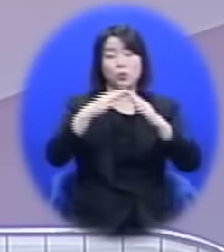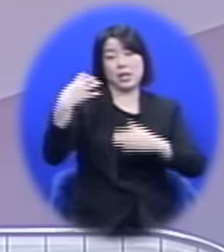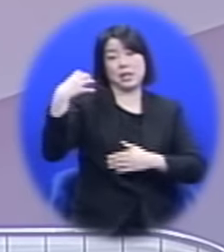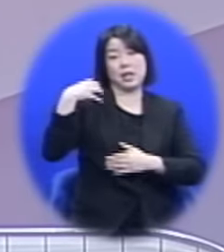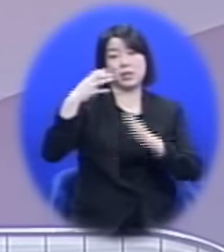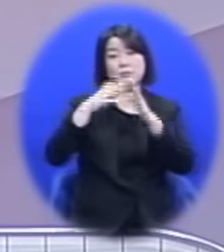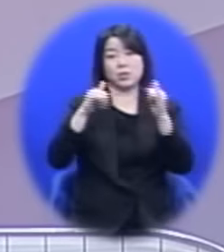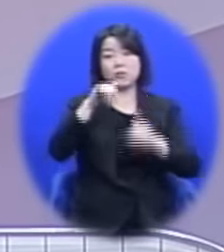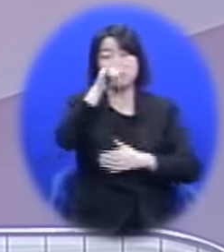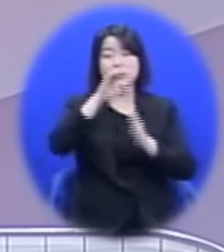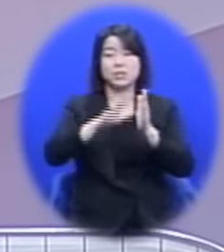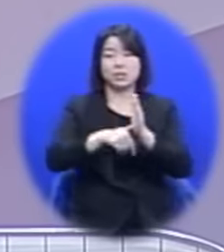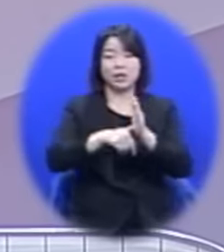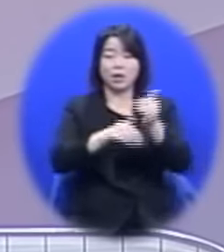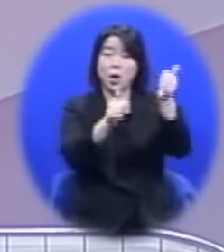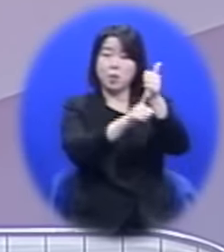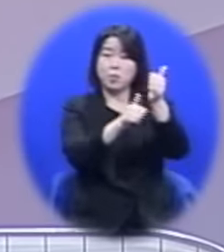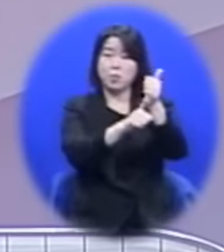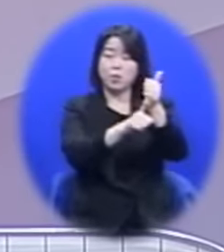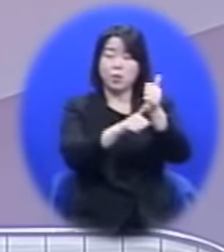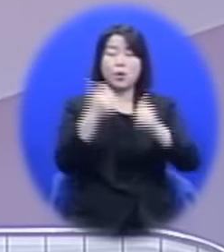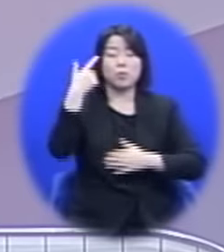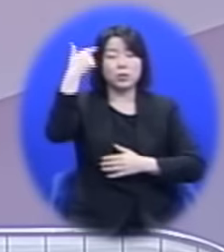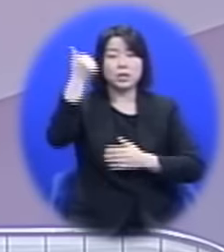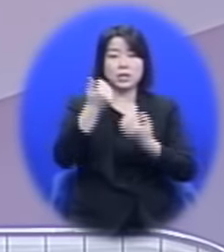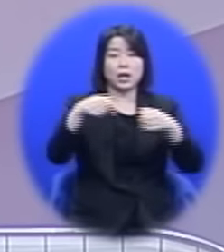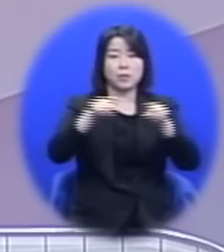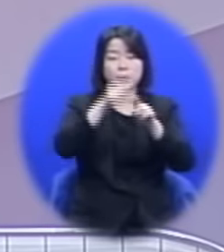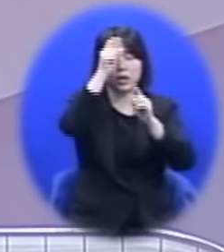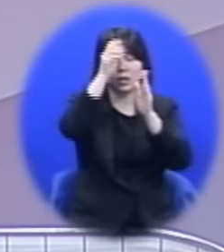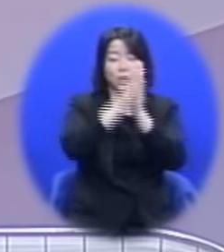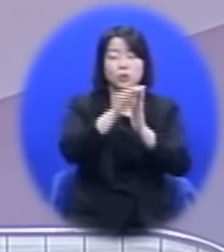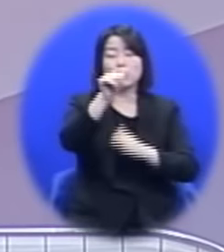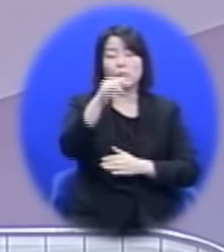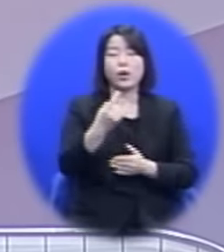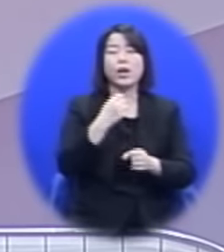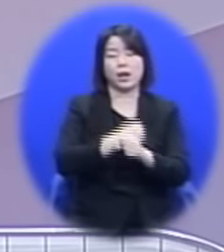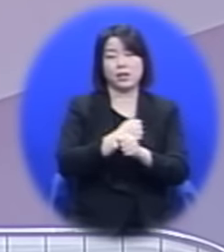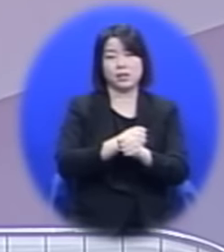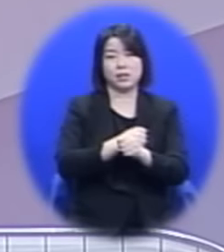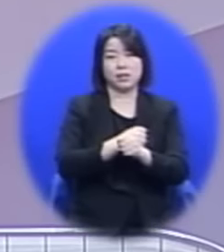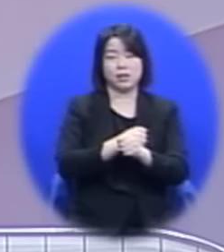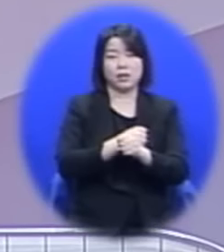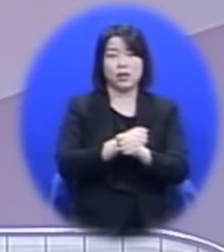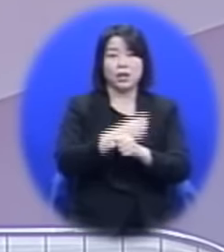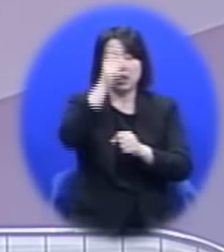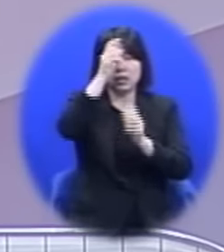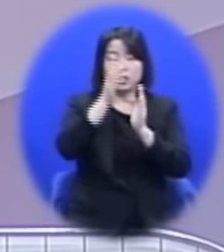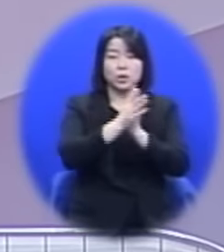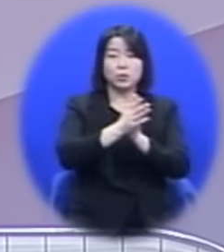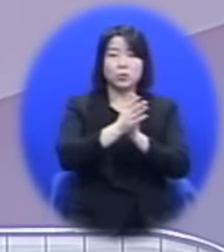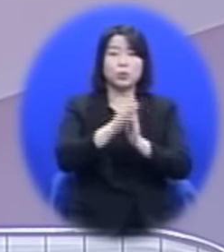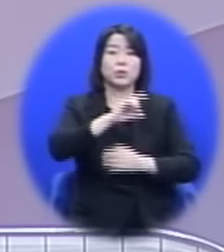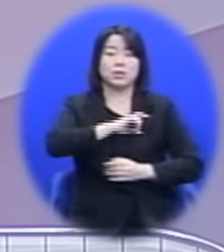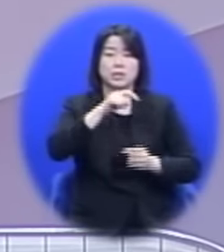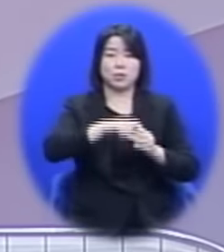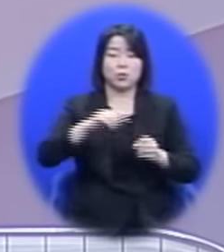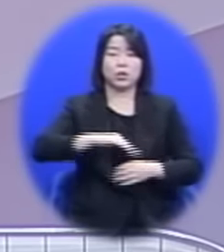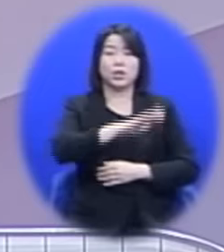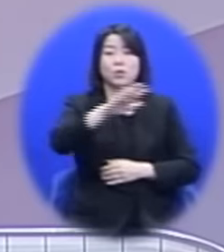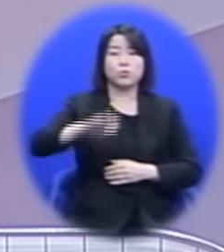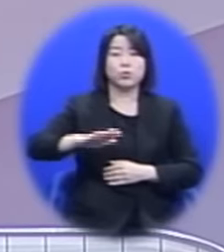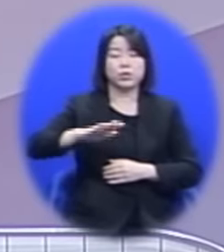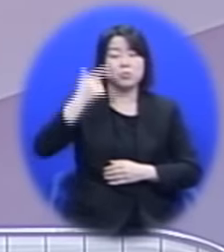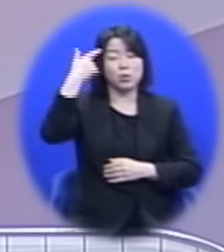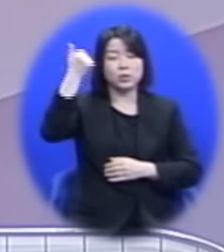때입니다. 부목사님들하고 기도회 할 때예요. 기도 제목이 우리 목사인 우리부터 거룩하기를